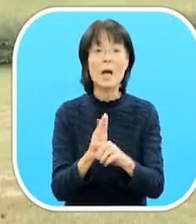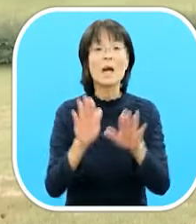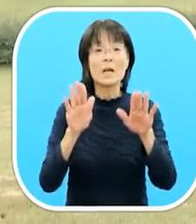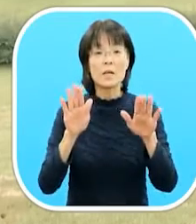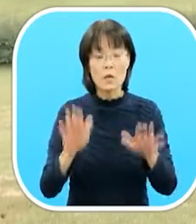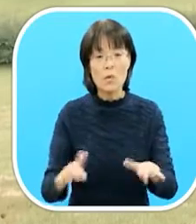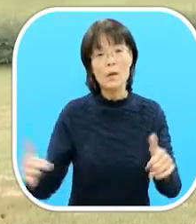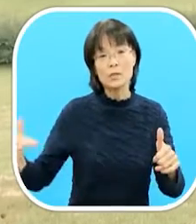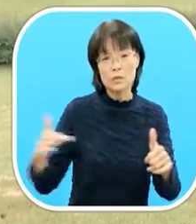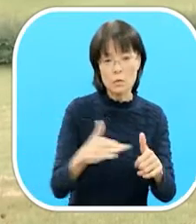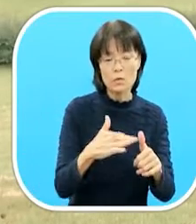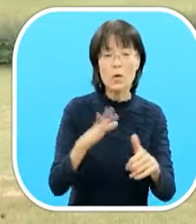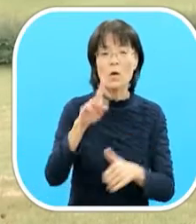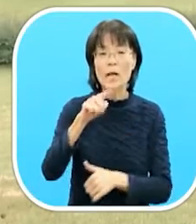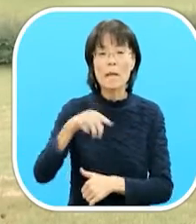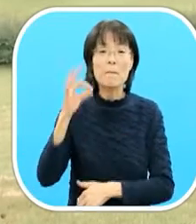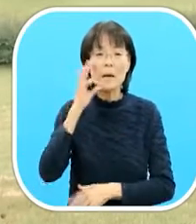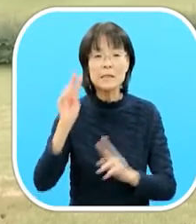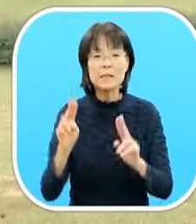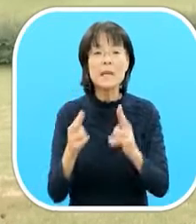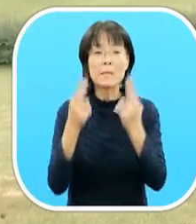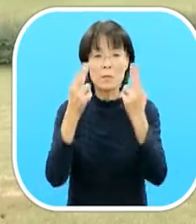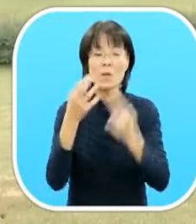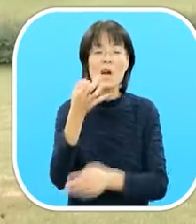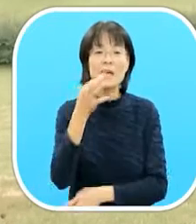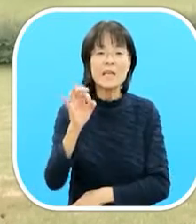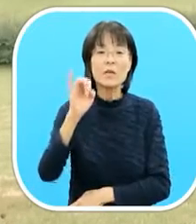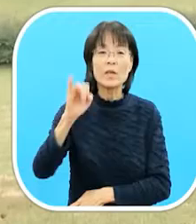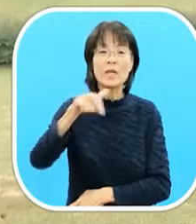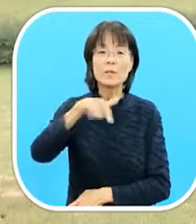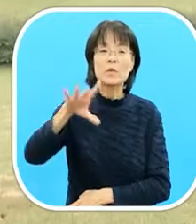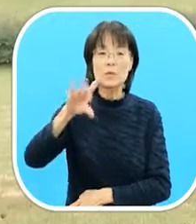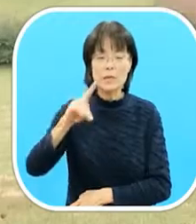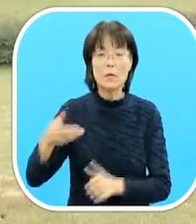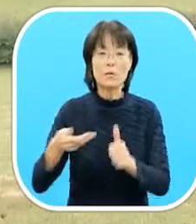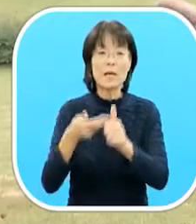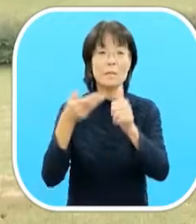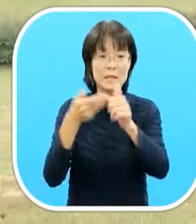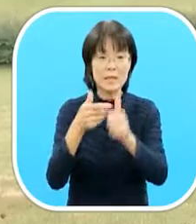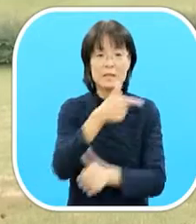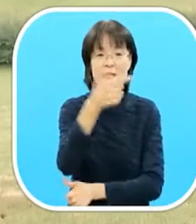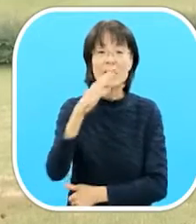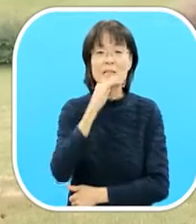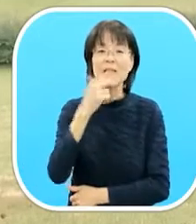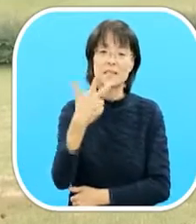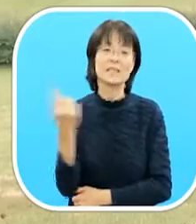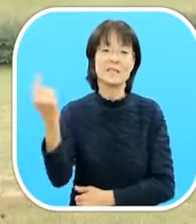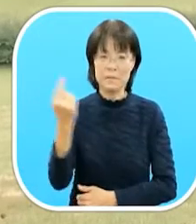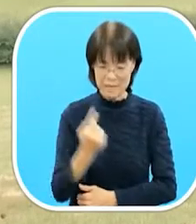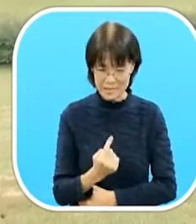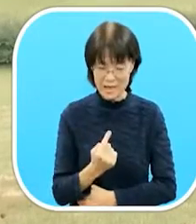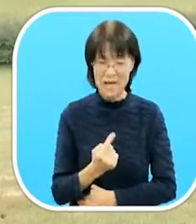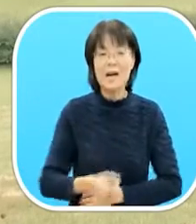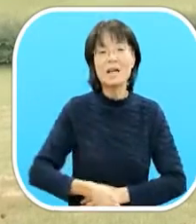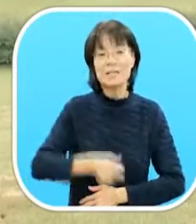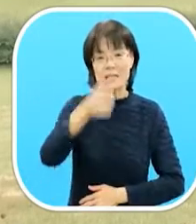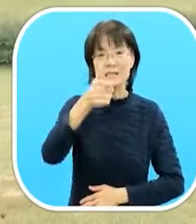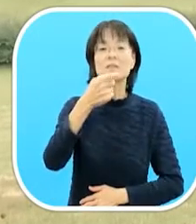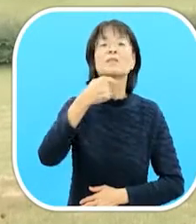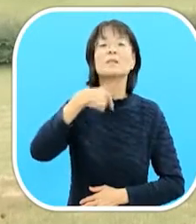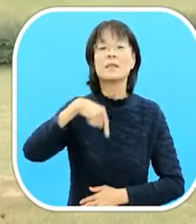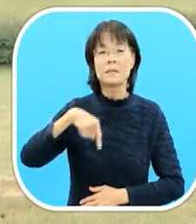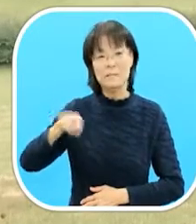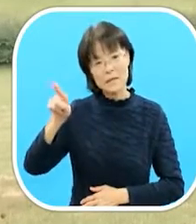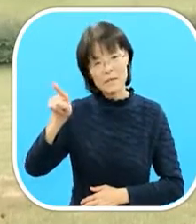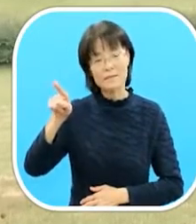注目されている玄米食専用品種金の息吹を栽培している大仙市にやってきました。早速お話を伺いに